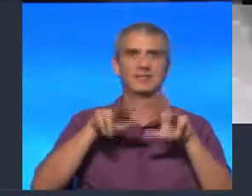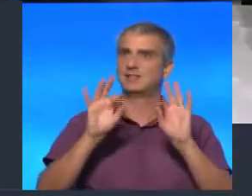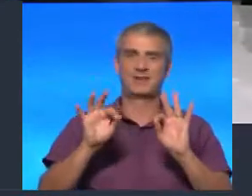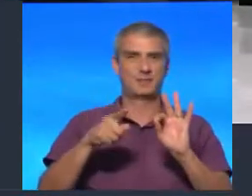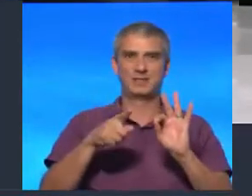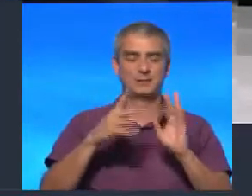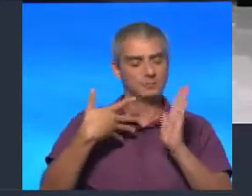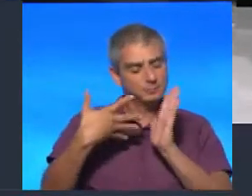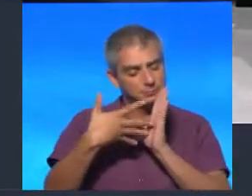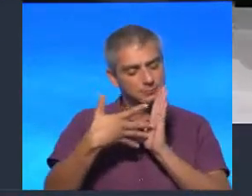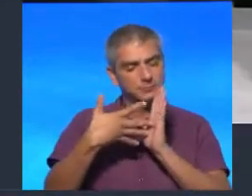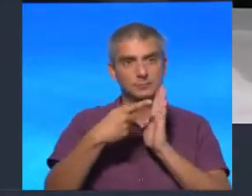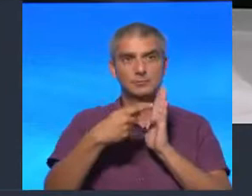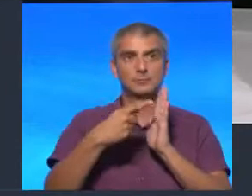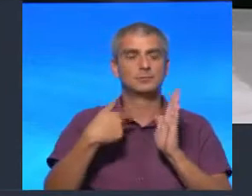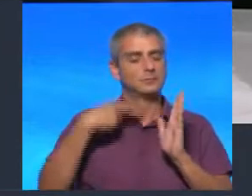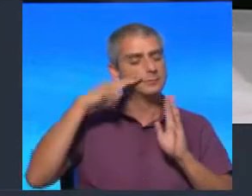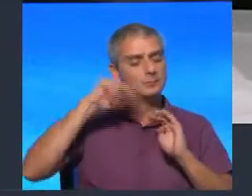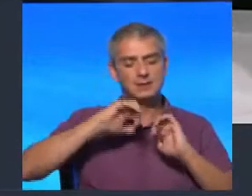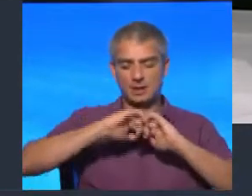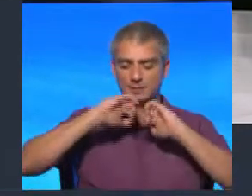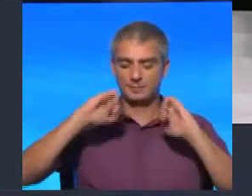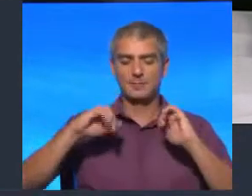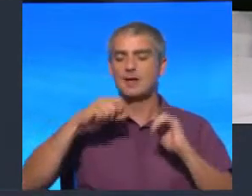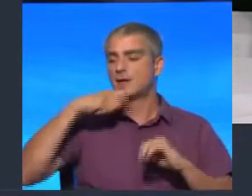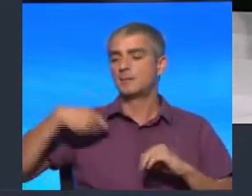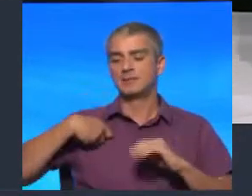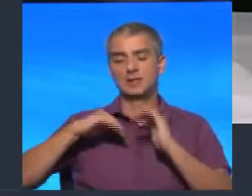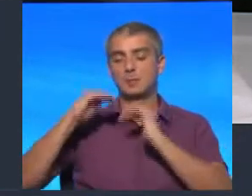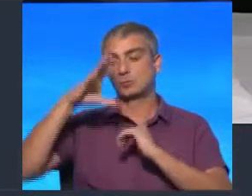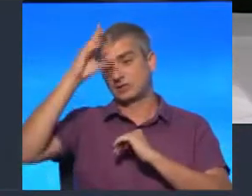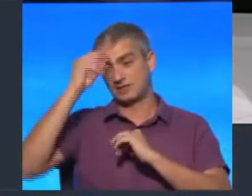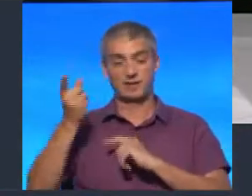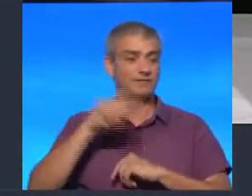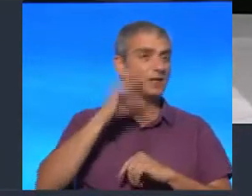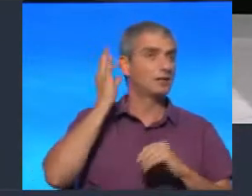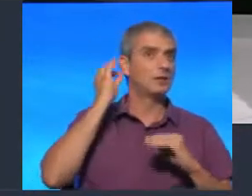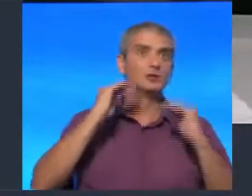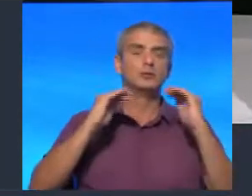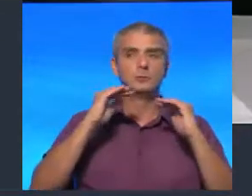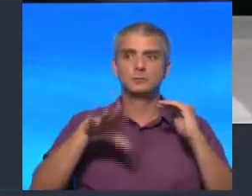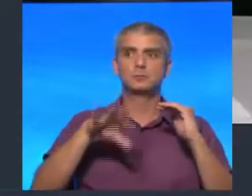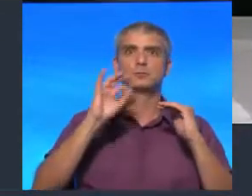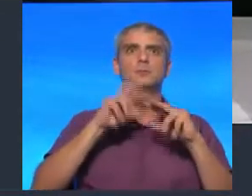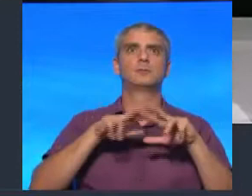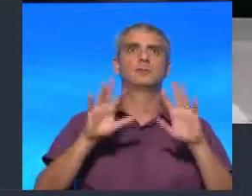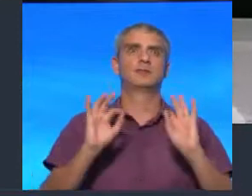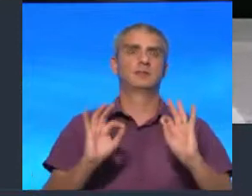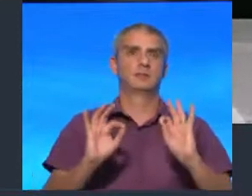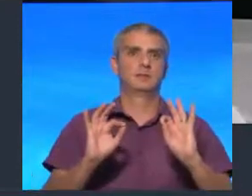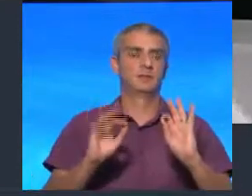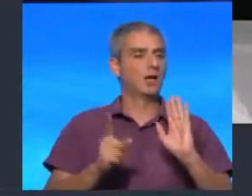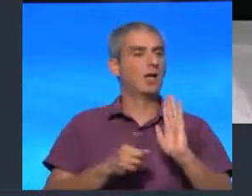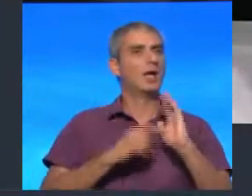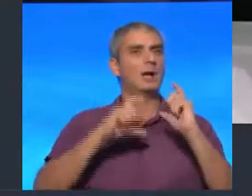כשמפרקים אותו לשניים, ומסתכלים בנפרד על הפנסיה הממוצעת של גברים ושל נשים, מתגלה התמונה האמיתית. הפער בין